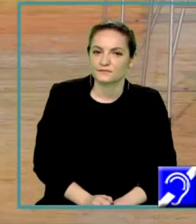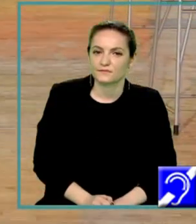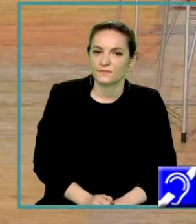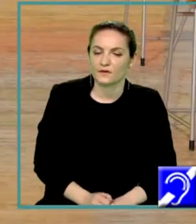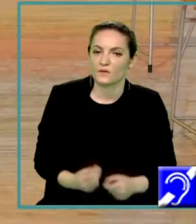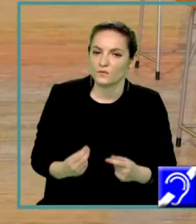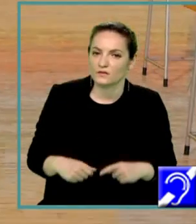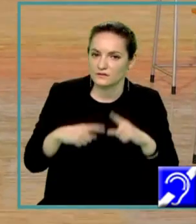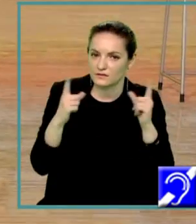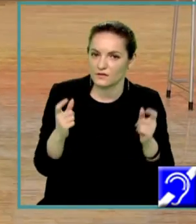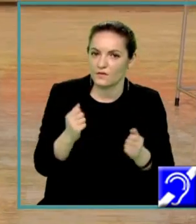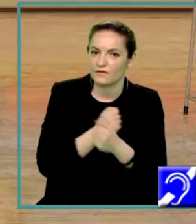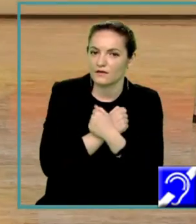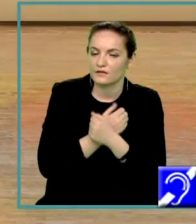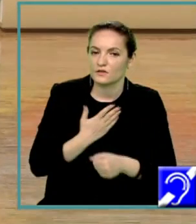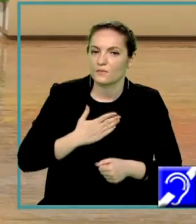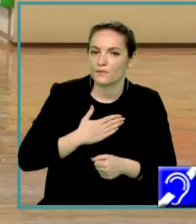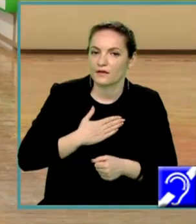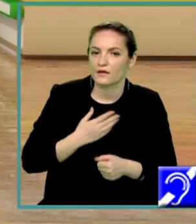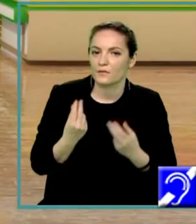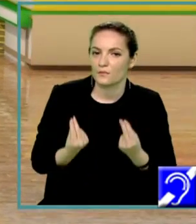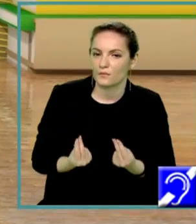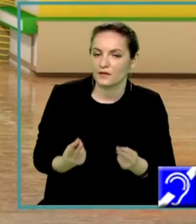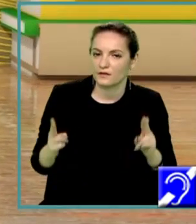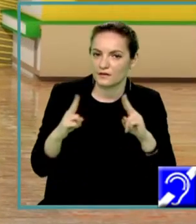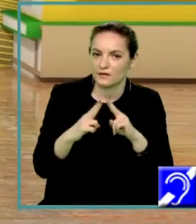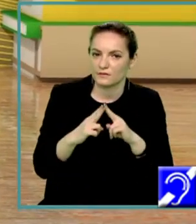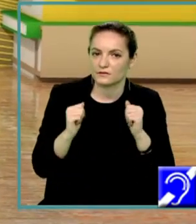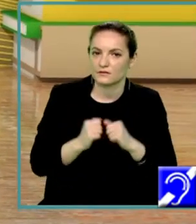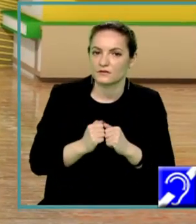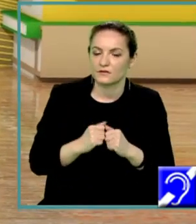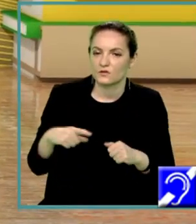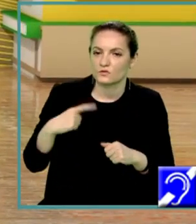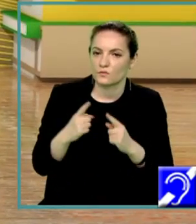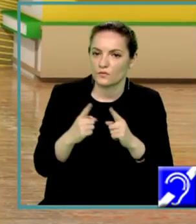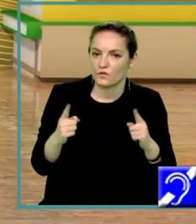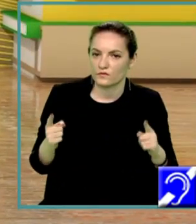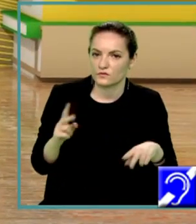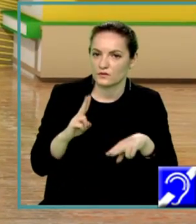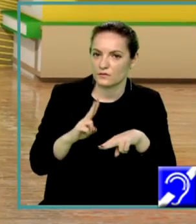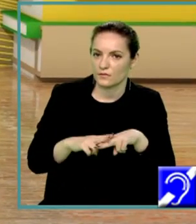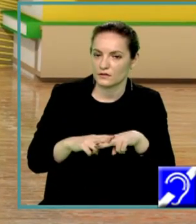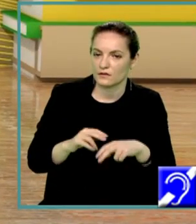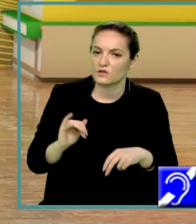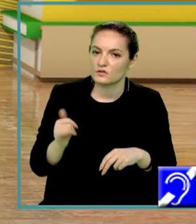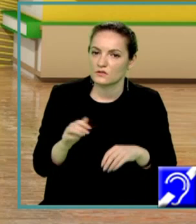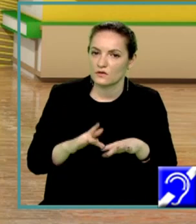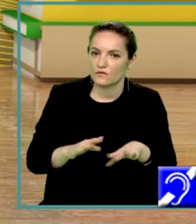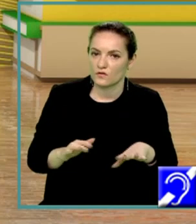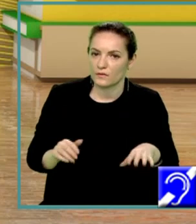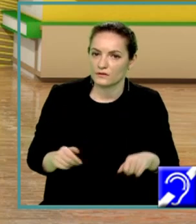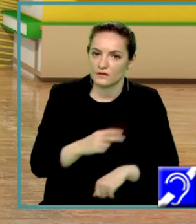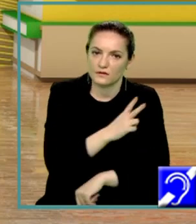Bună ziua, dragii mei, bine v-am găsit. Mă numesc Anca Daniela Petrescu, sunt profesor de matematică și informatică la